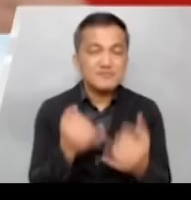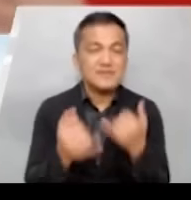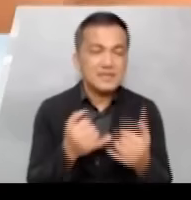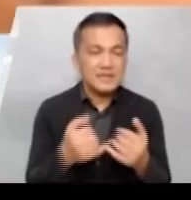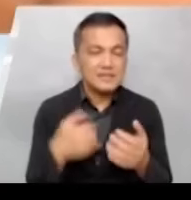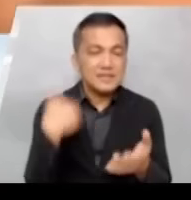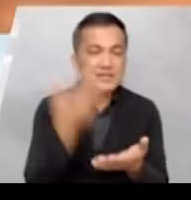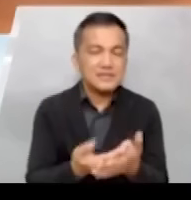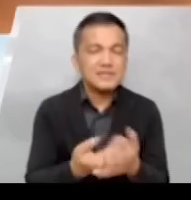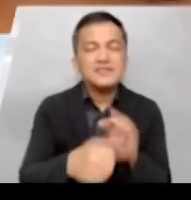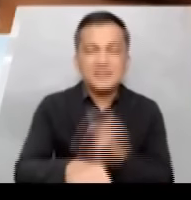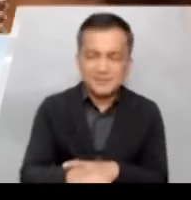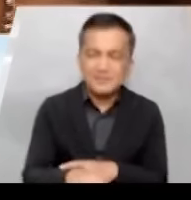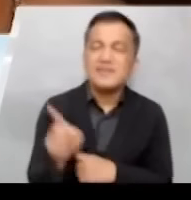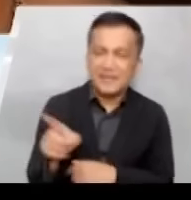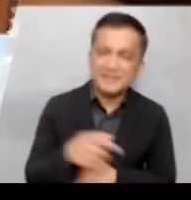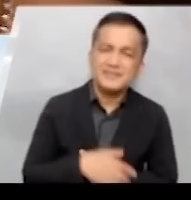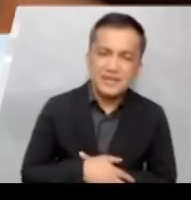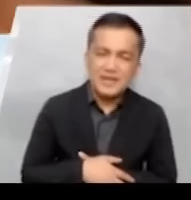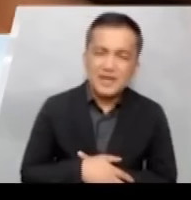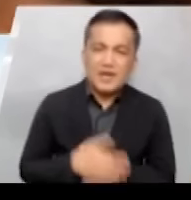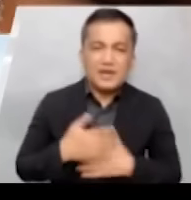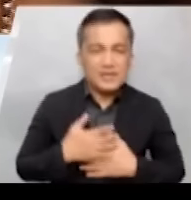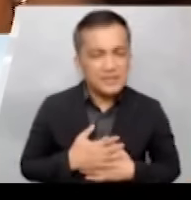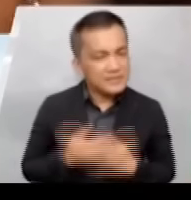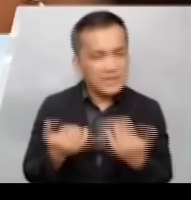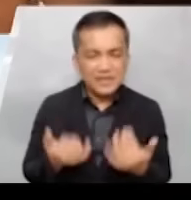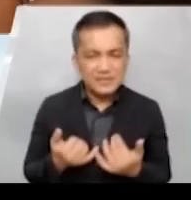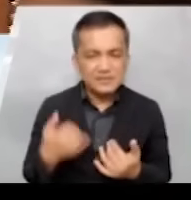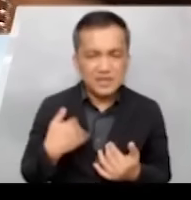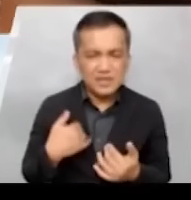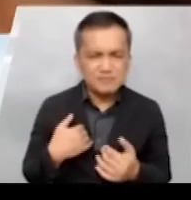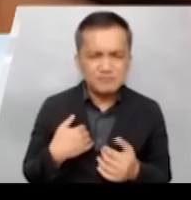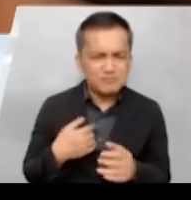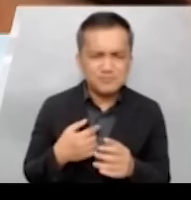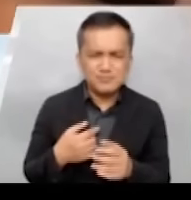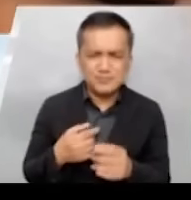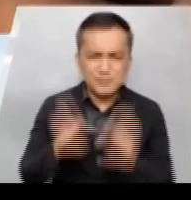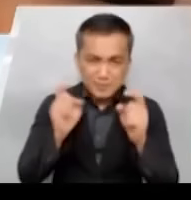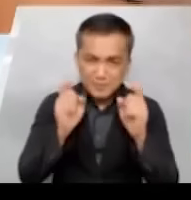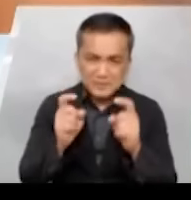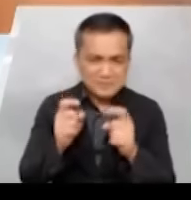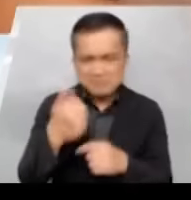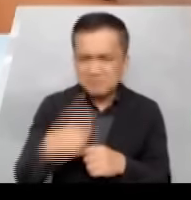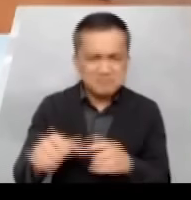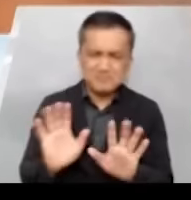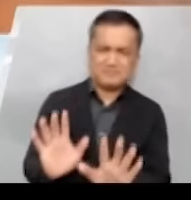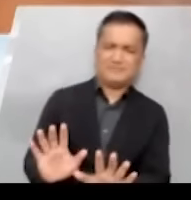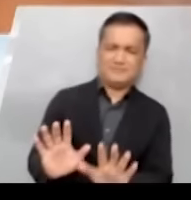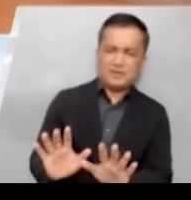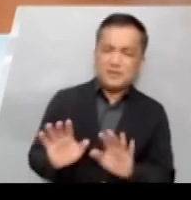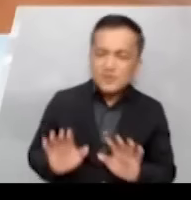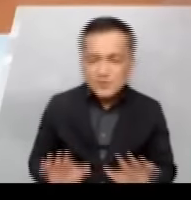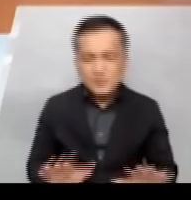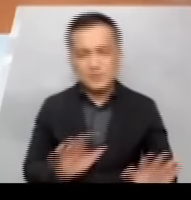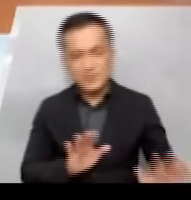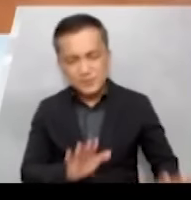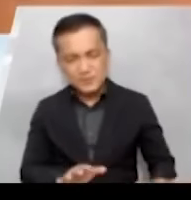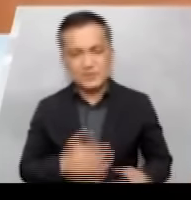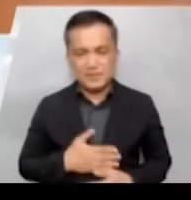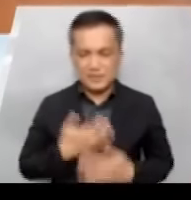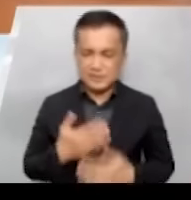Nelson. Right now, I'm just not really rushing into anything. I'm still, you know, enjoying. We are enjoying kami ni Ray. And, you